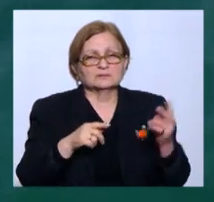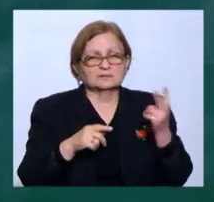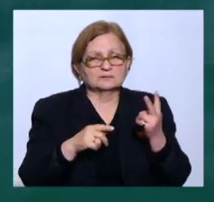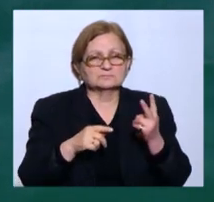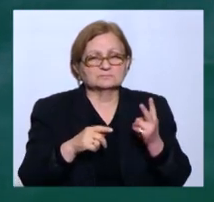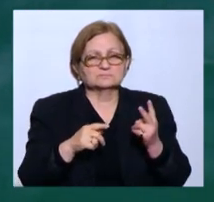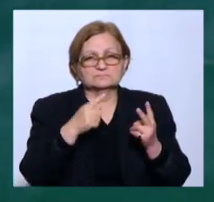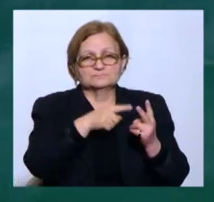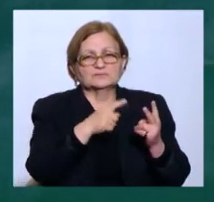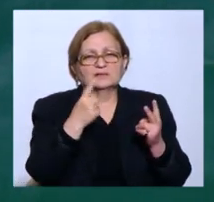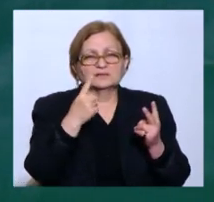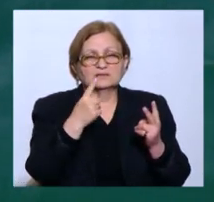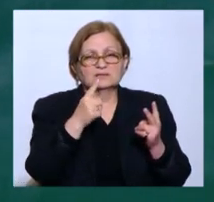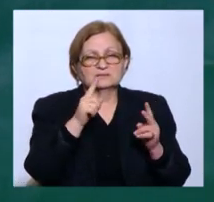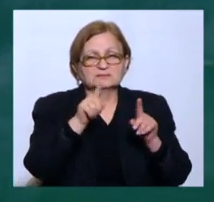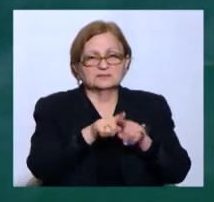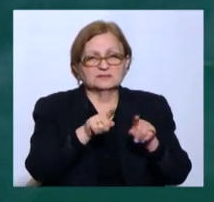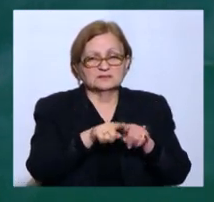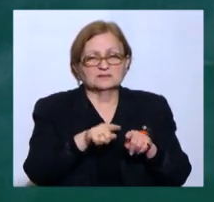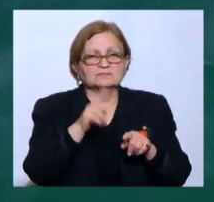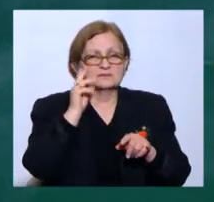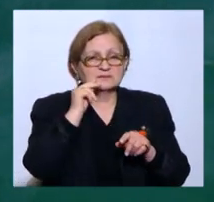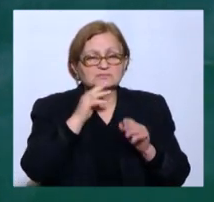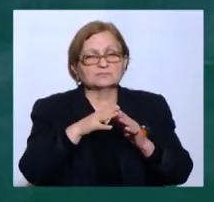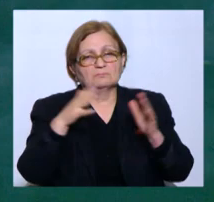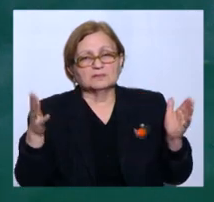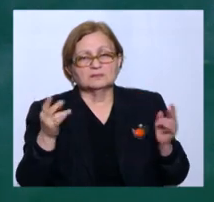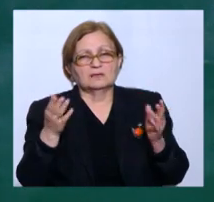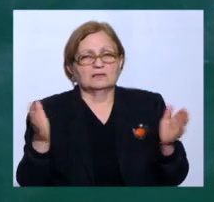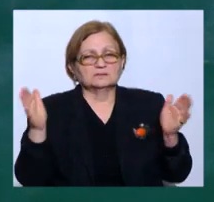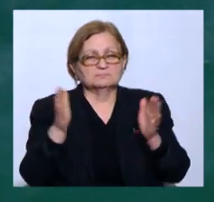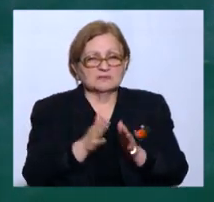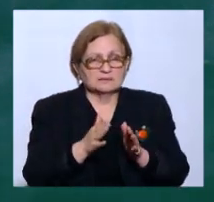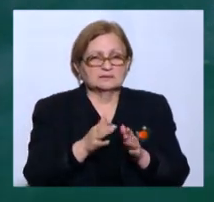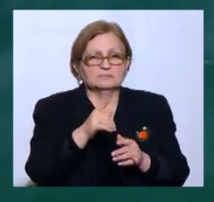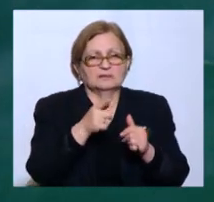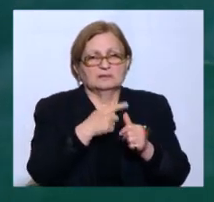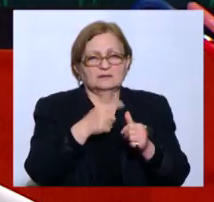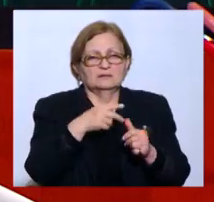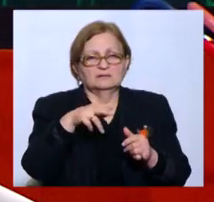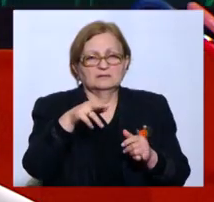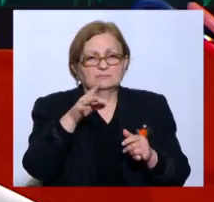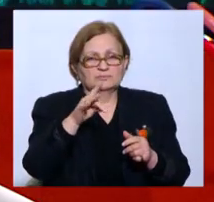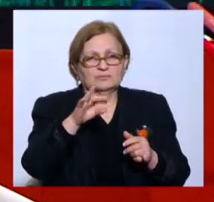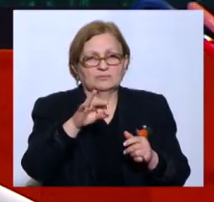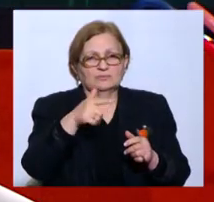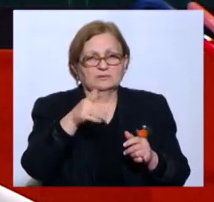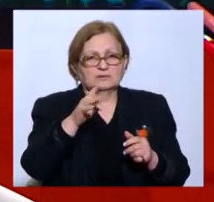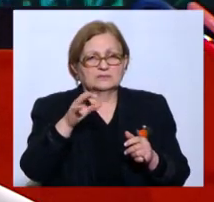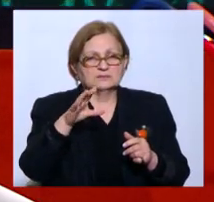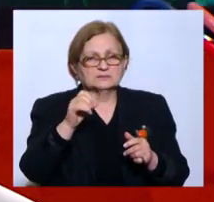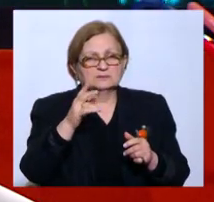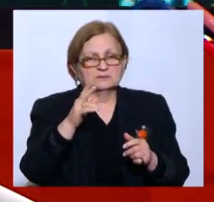მეორედან წინა წევრზე ერთი და იგივე რიცხვით მეტია ან ნაკლები, ეწოდება არითმეტიკული პროგრესია. A1, A2, A3, ვისით რო